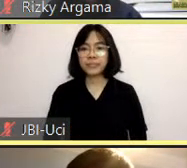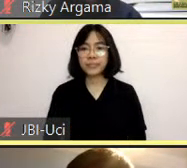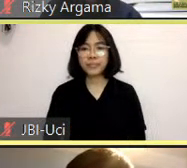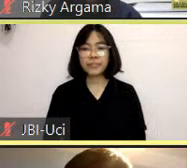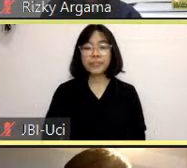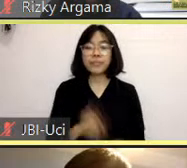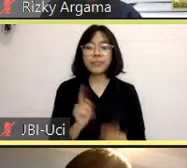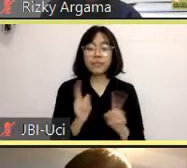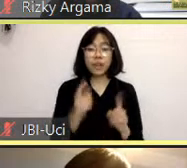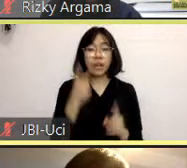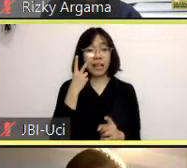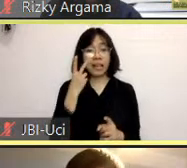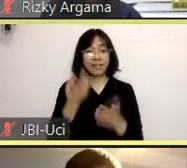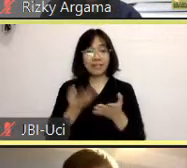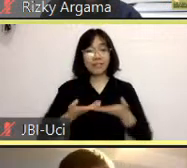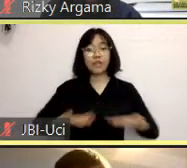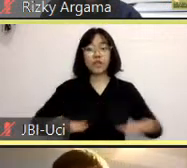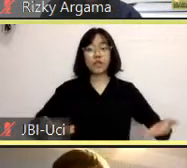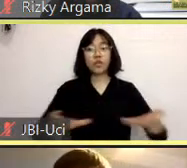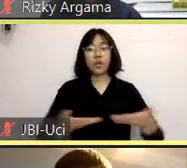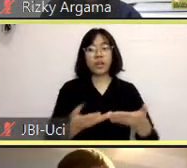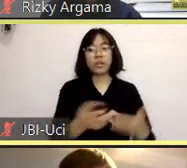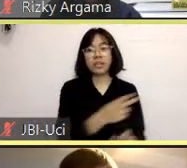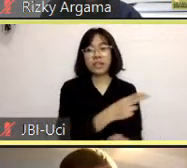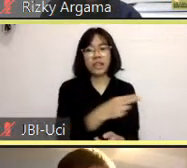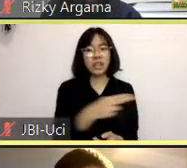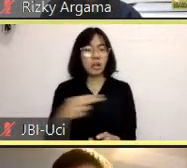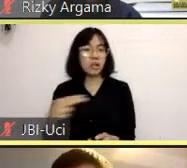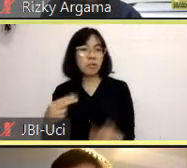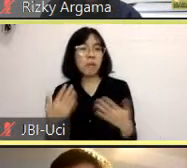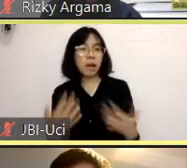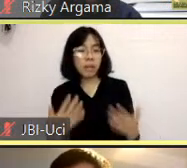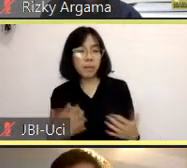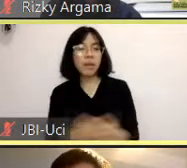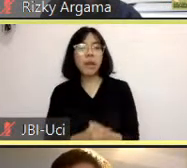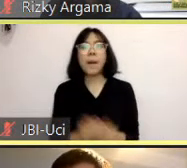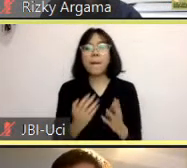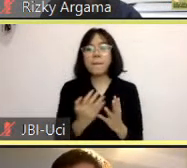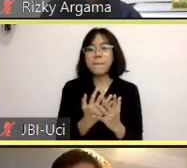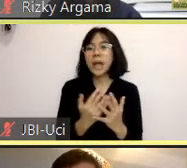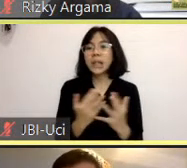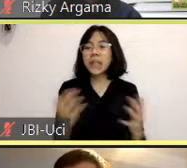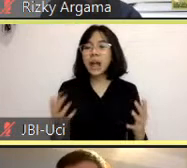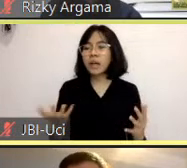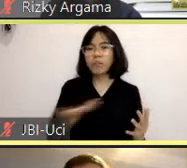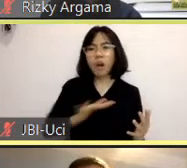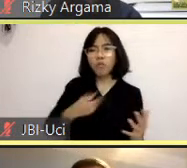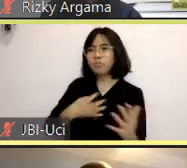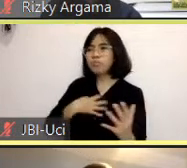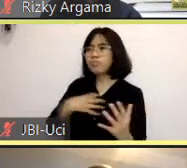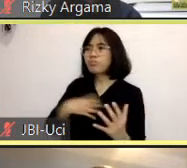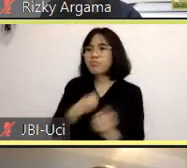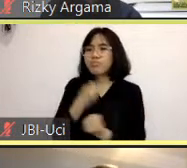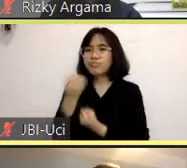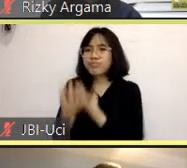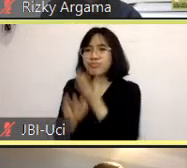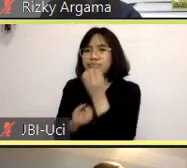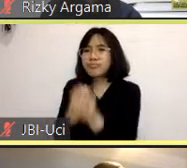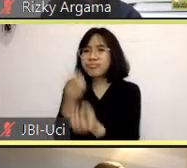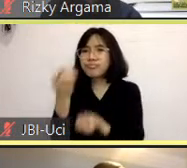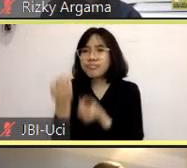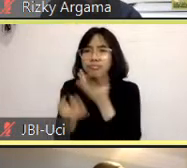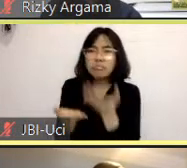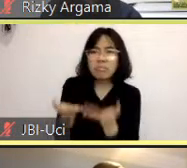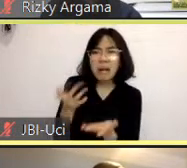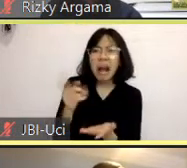Indonesia, pasang surut ruang kebebasan sipil, ya kalau kita bicara civic freedom, paling tidak